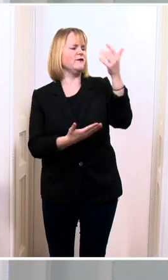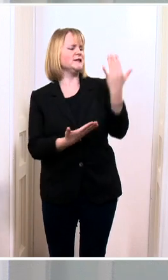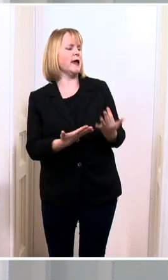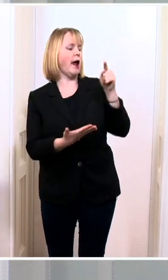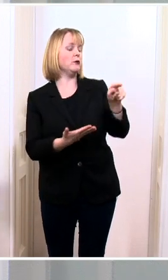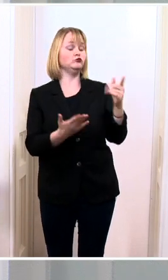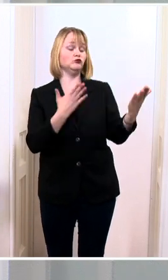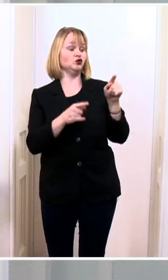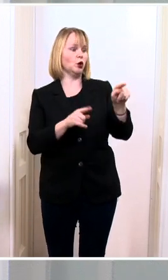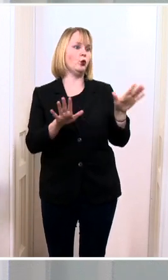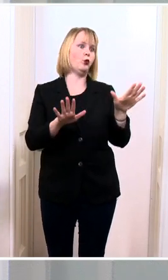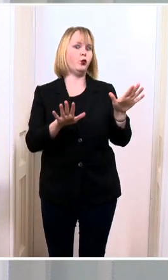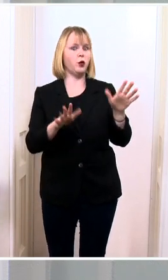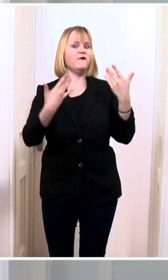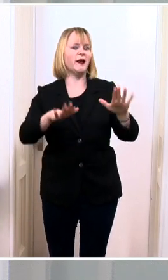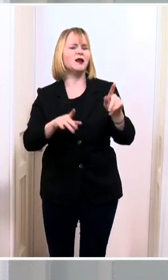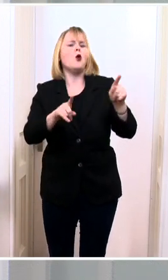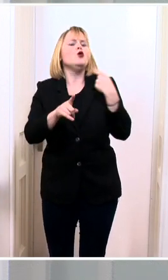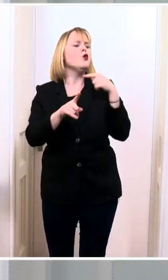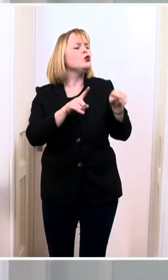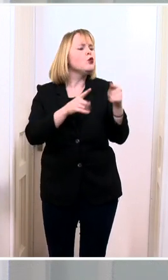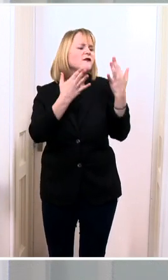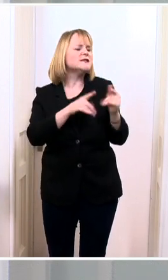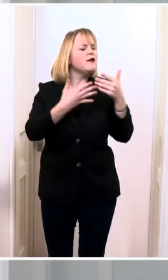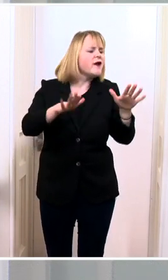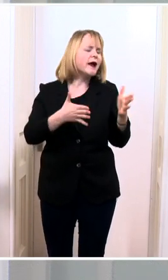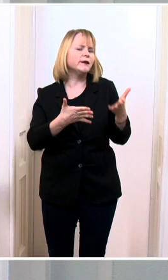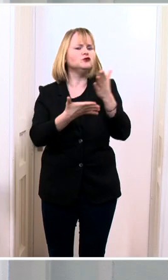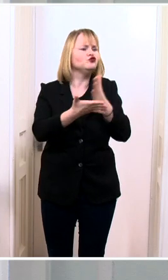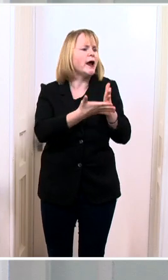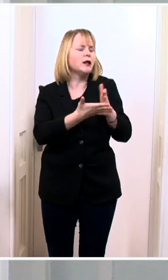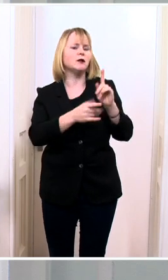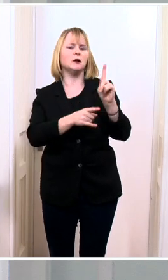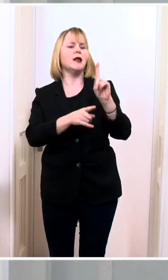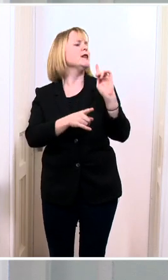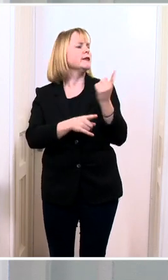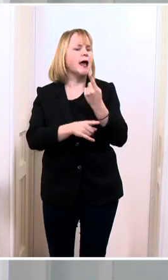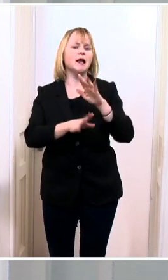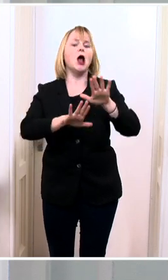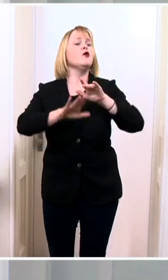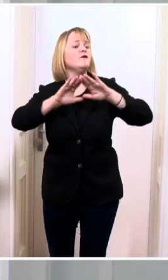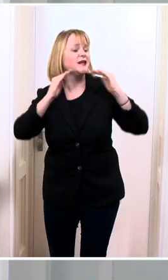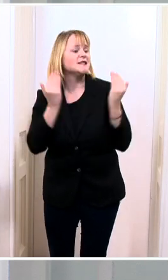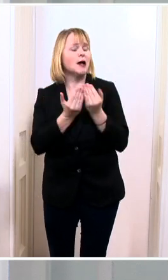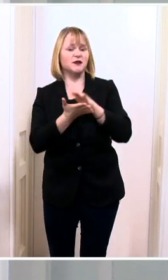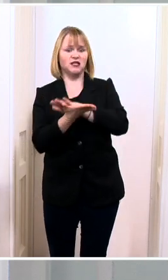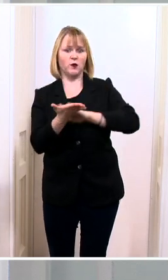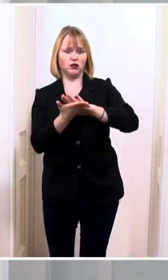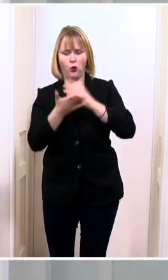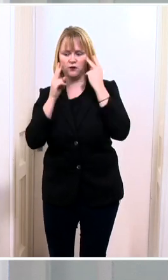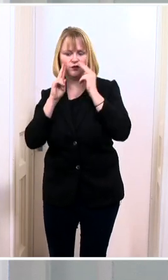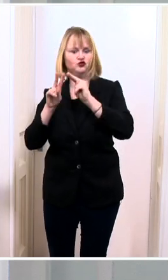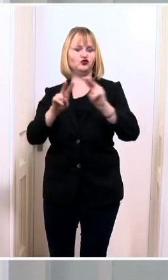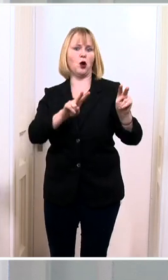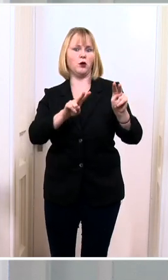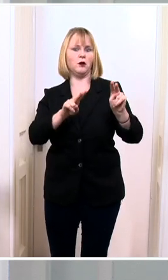Es geht also nicht um eine rein analytische Entscheidungsfindung. Es geht vielmehr darum, die Gesamtsituation zu beurteilen, und zwar